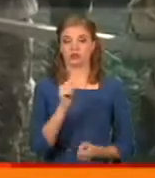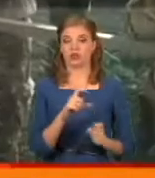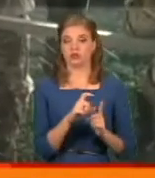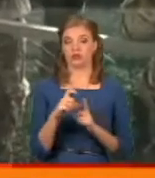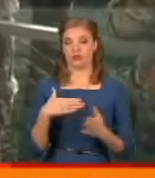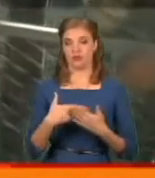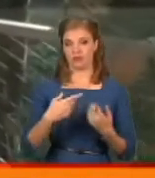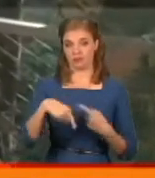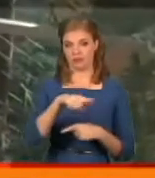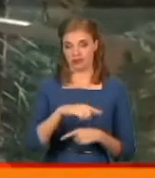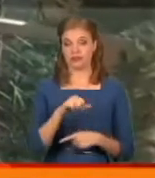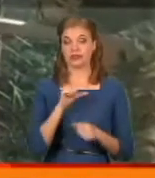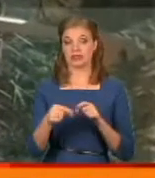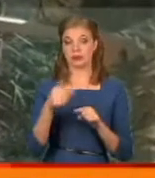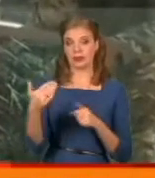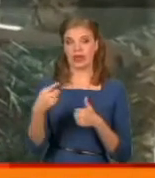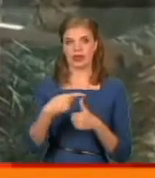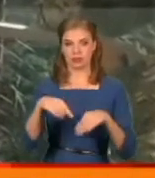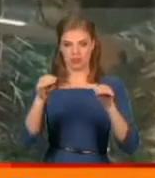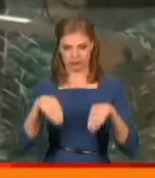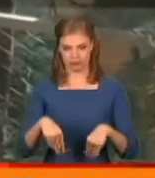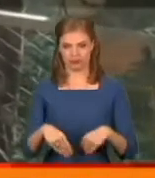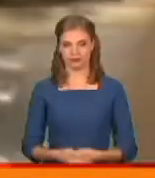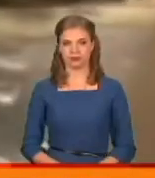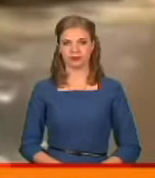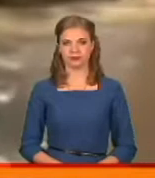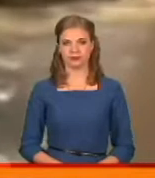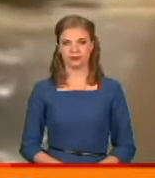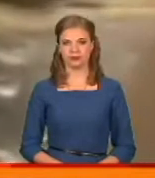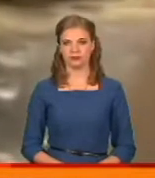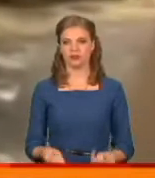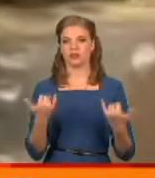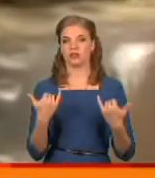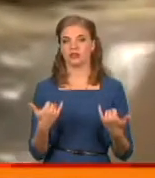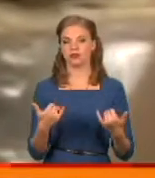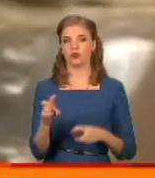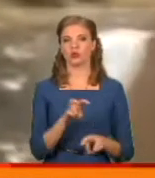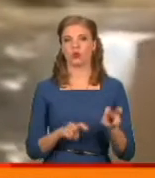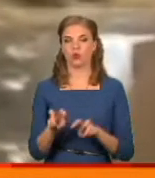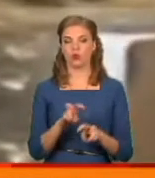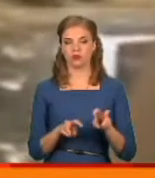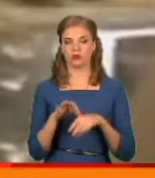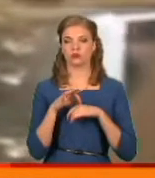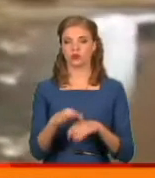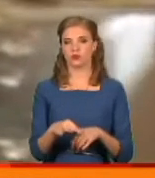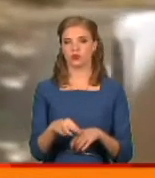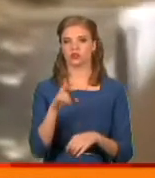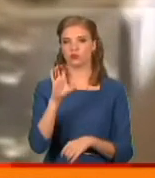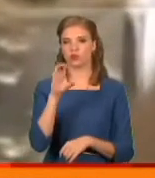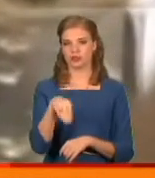словами активістів, саме на її ім'я складено протокол. Сегодня обыск проводится по